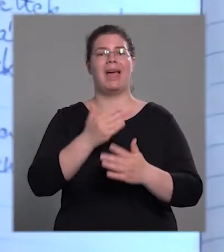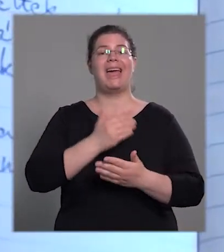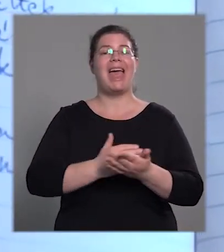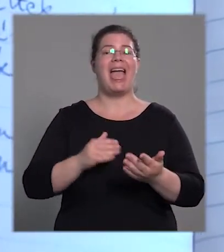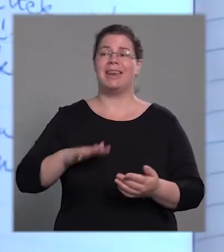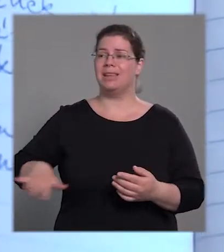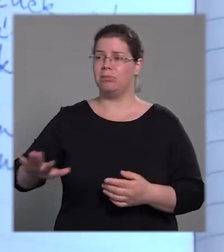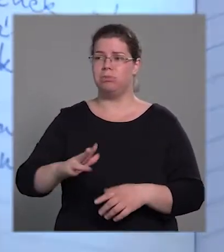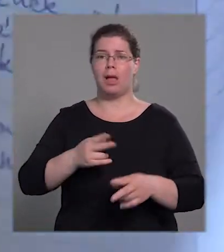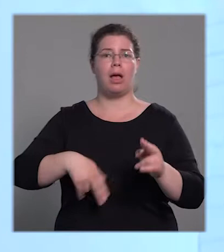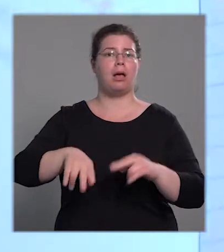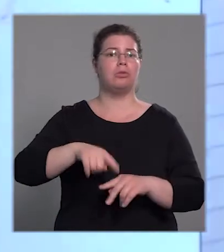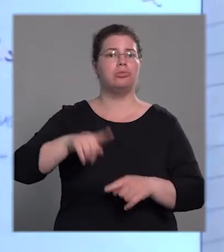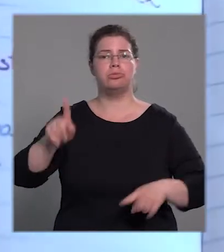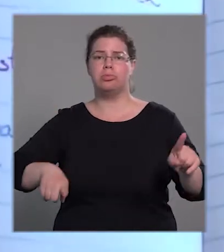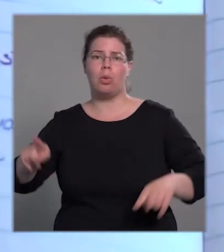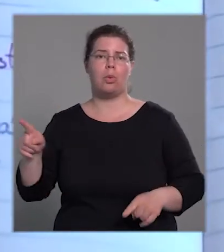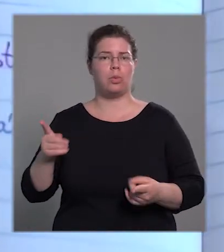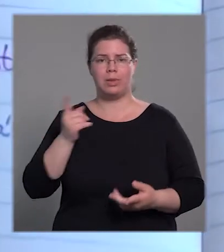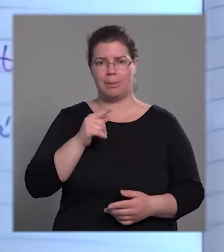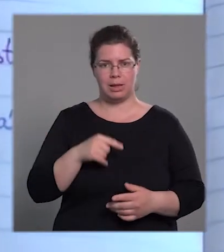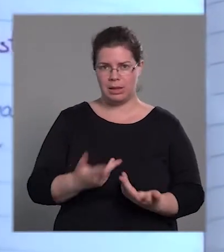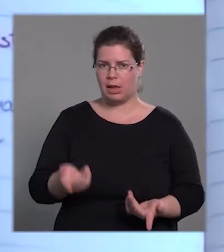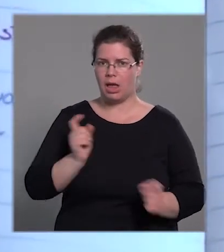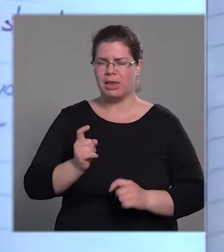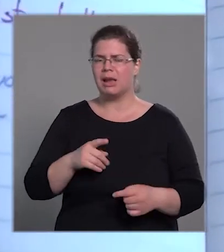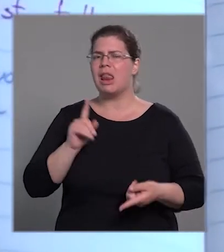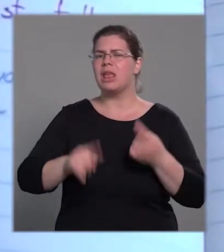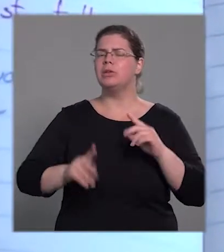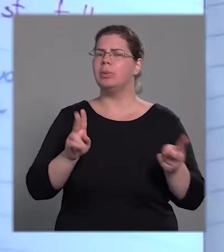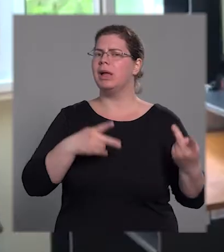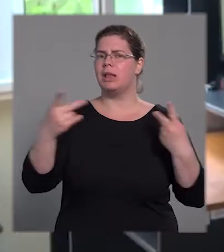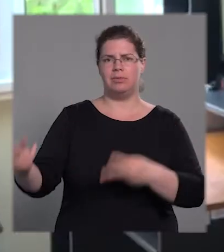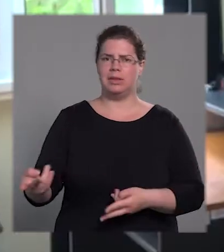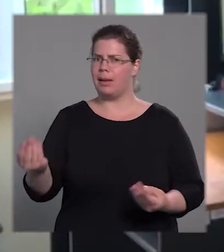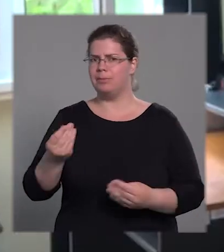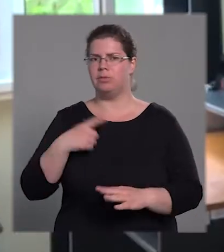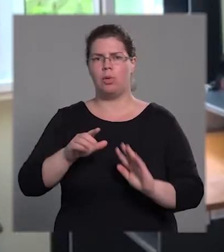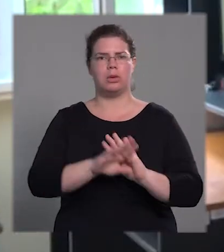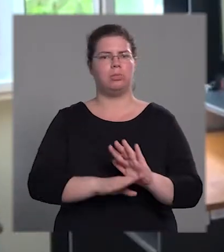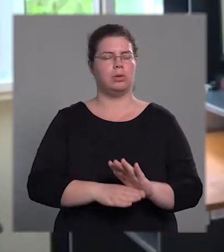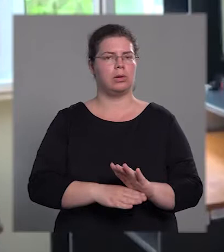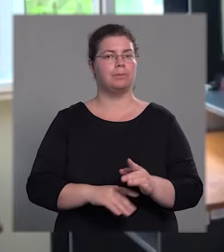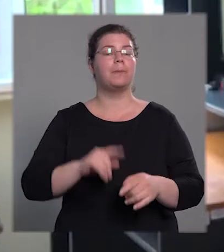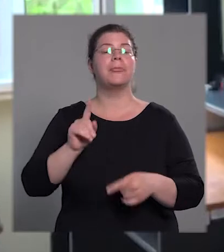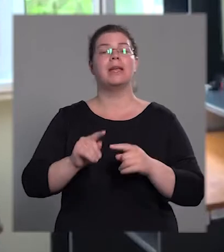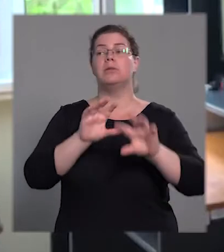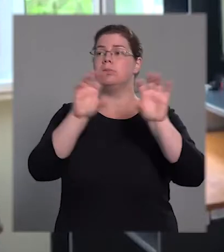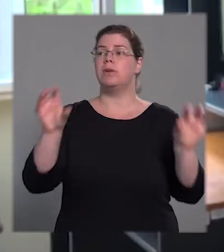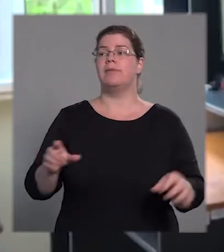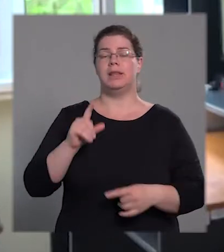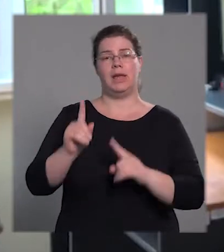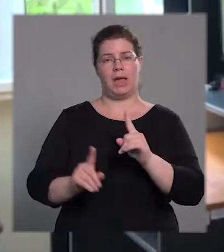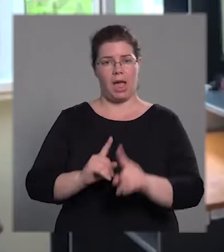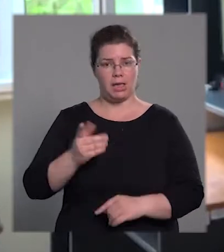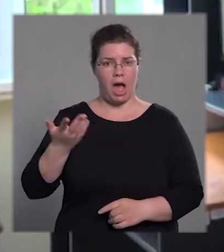például különböző tematika alapján. Legutóbb kiket vittek el, mi volt a program? Legutóbb Felvidéken jártunk, az